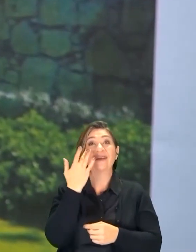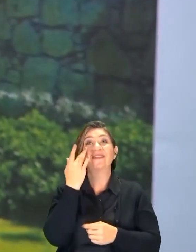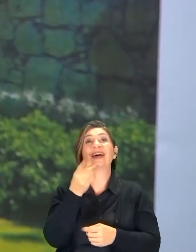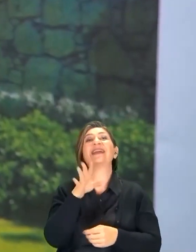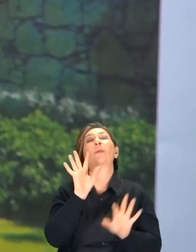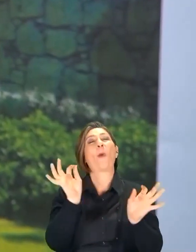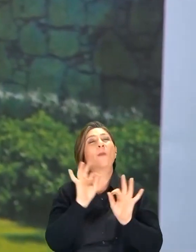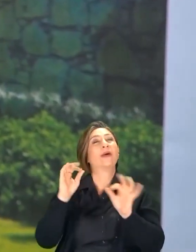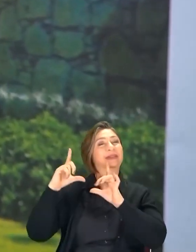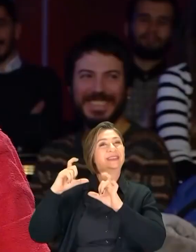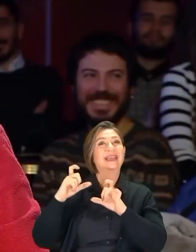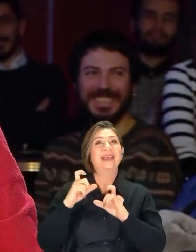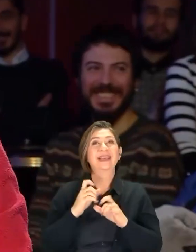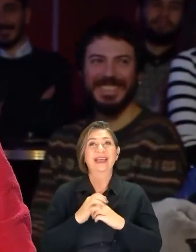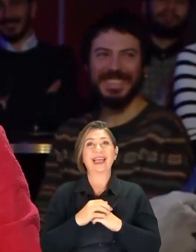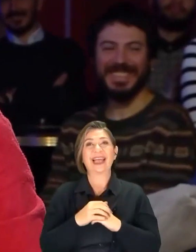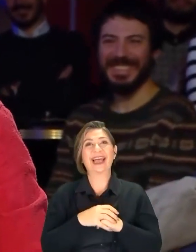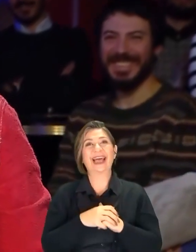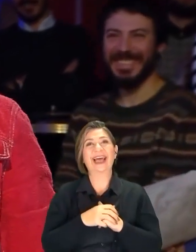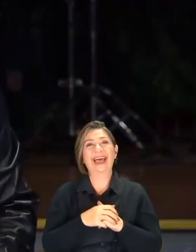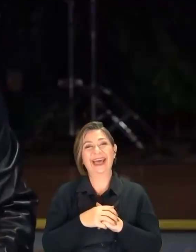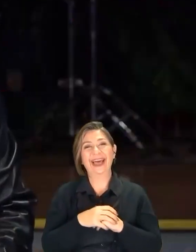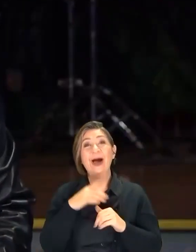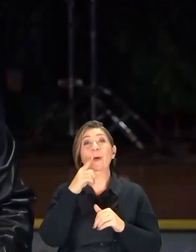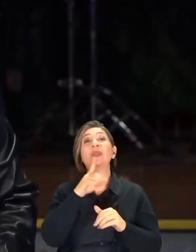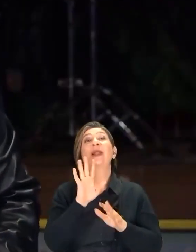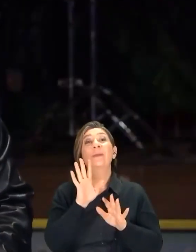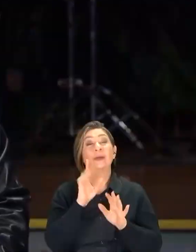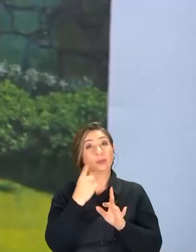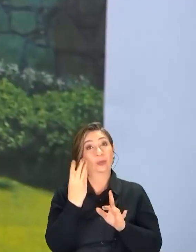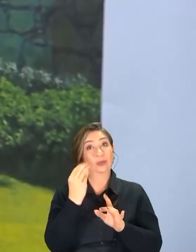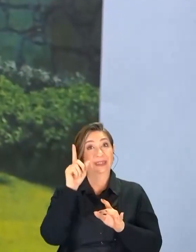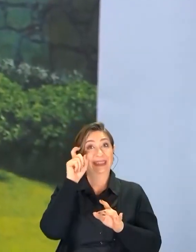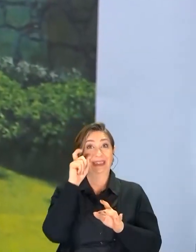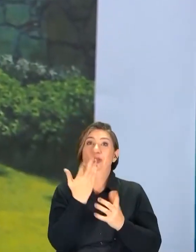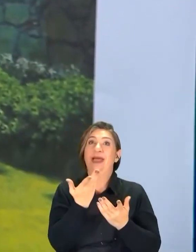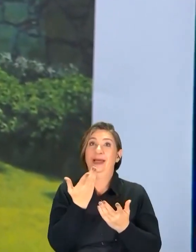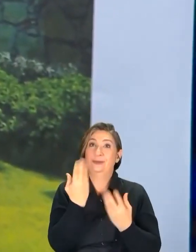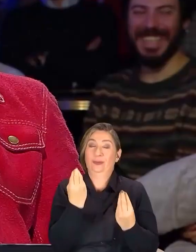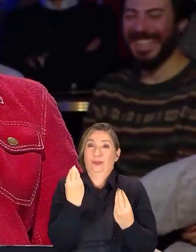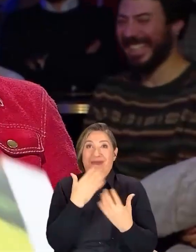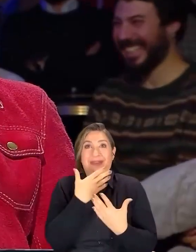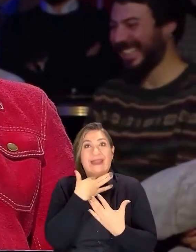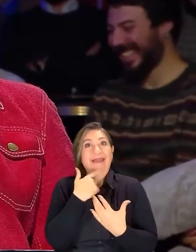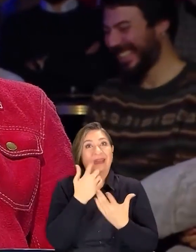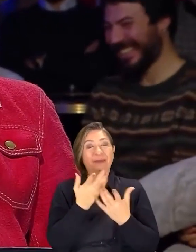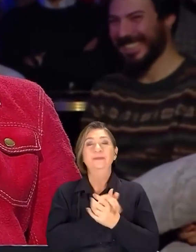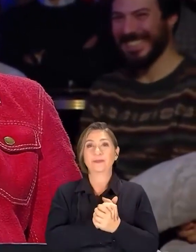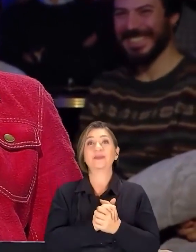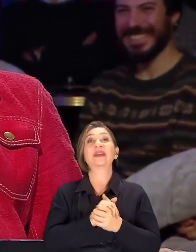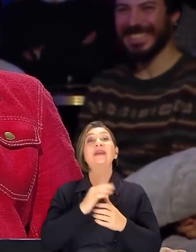değilmişim gibi çek değil mi kanka ya öyle öyle değil mi bu Bu çok ya çok seksi ama ya he vallahi